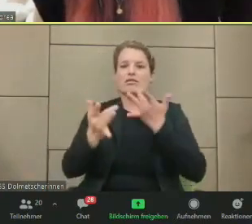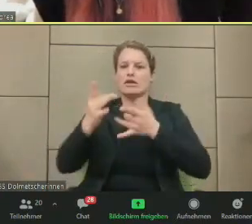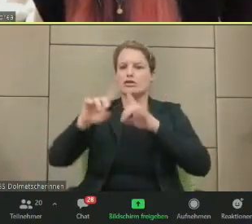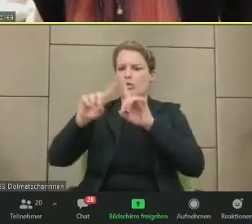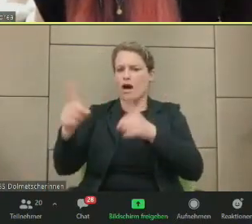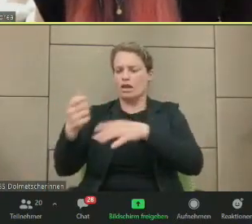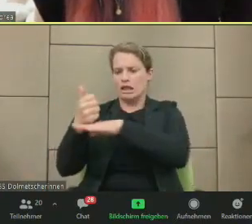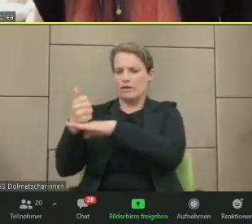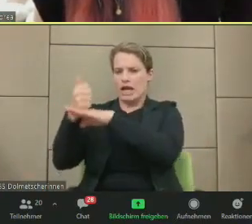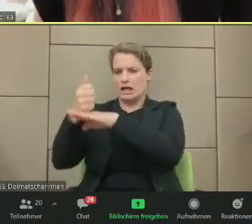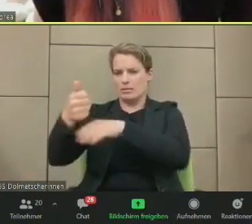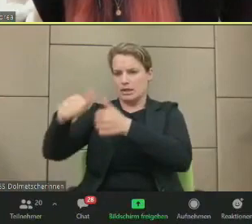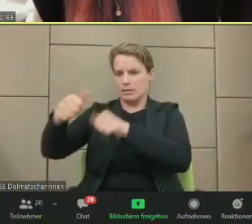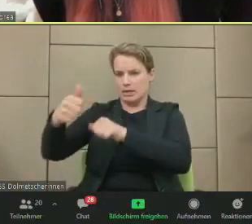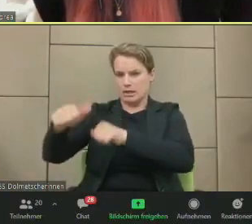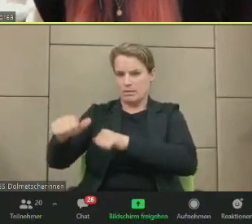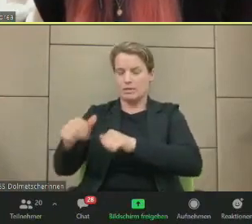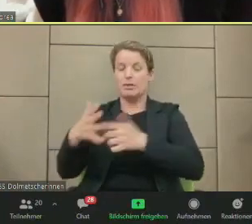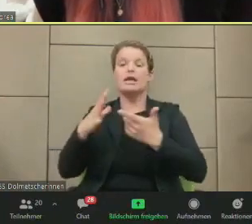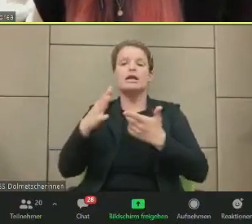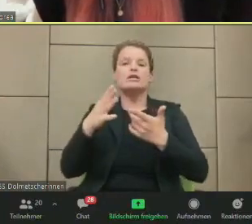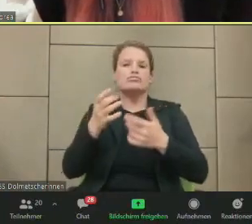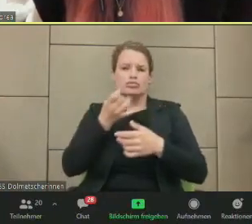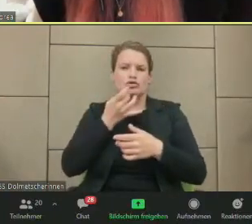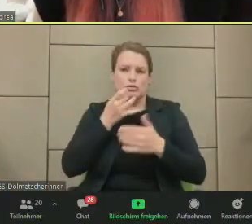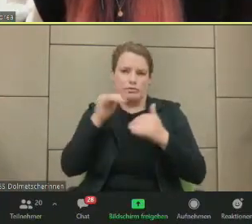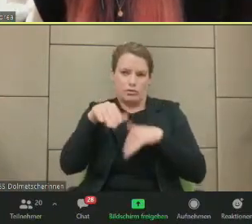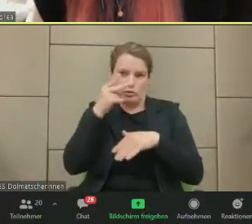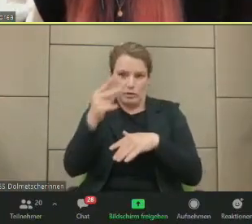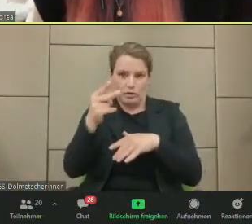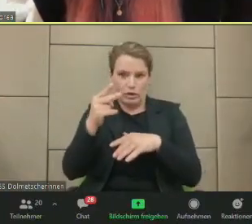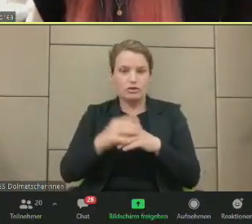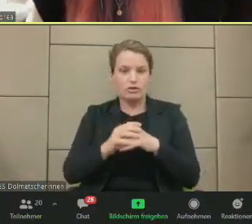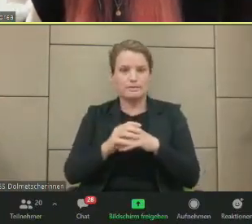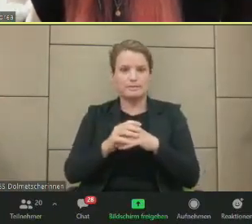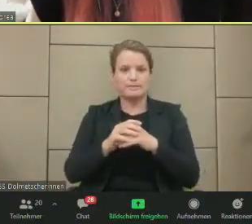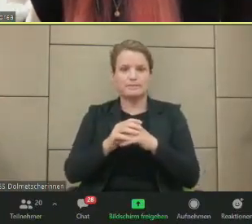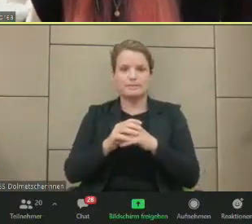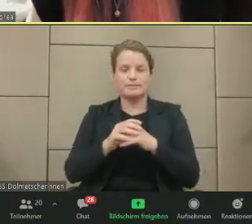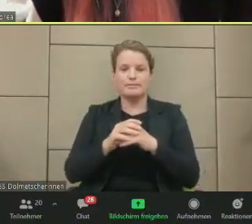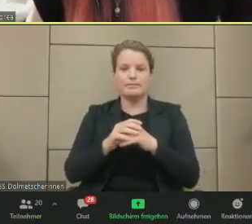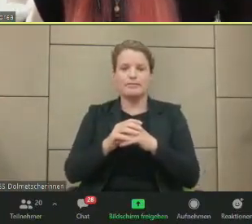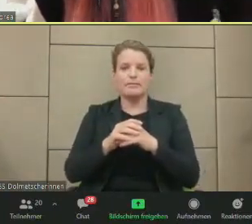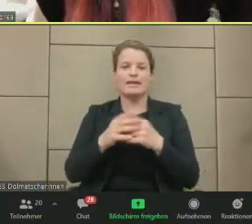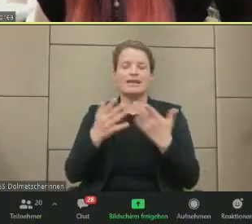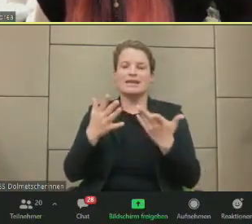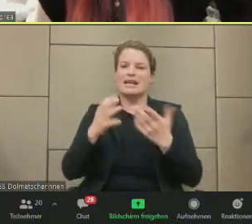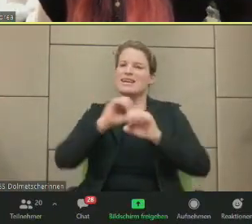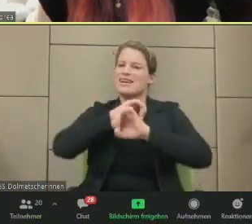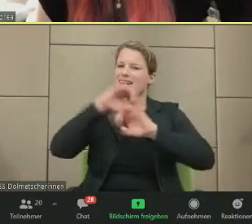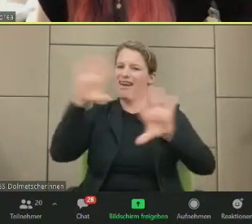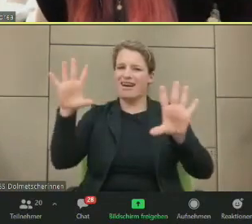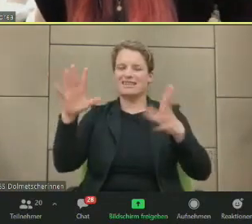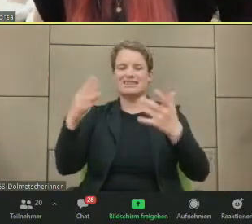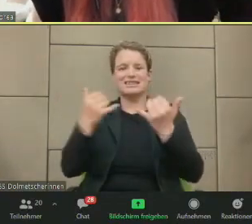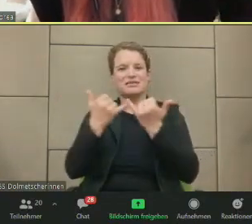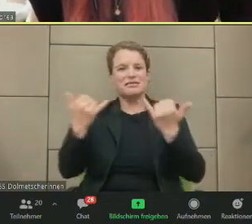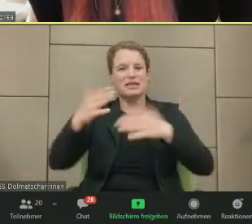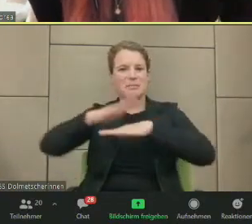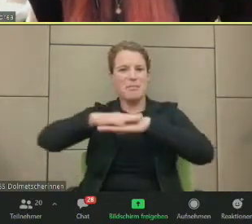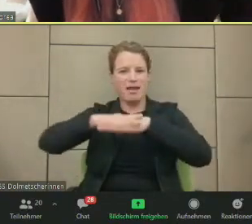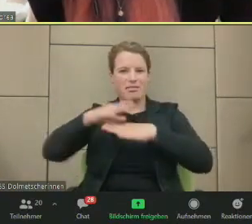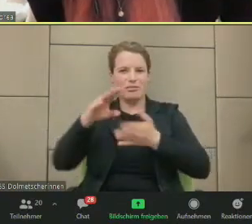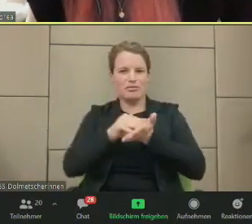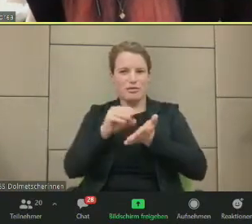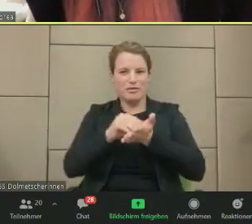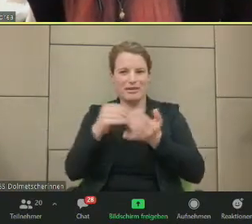alle anschauen. Und mit dem Zurechtfinden, das braucht einfach Zeit. Das ist bei allen Medien so,